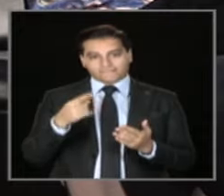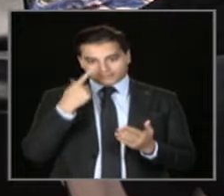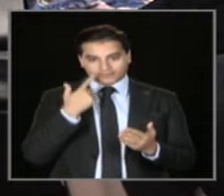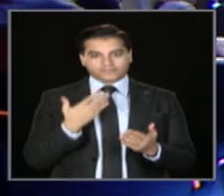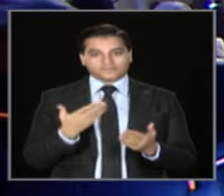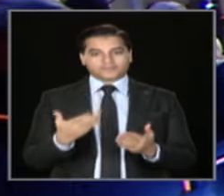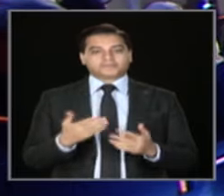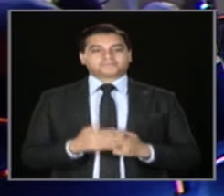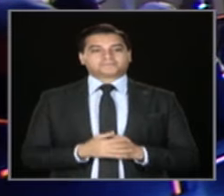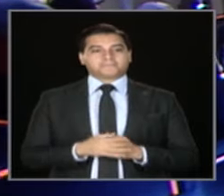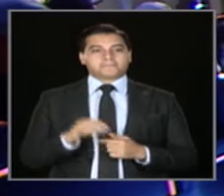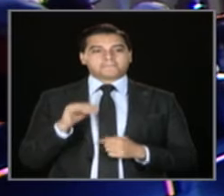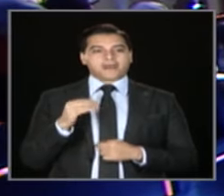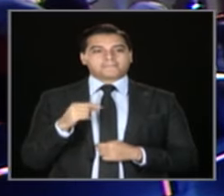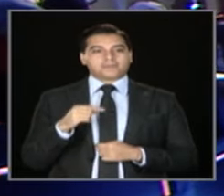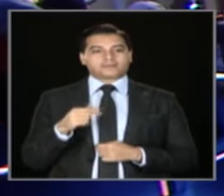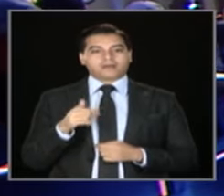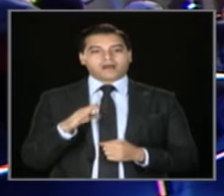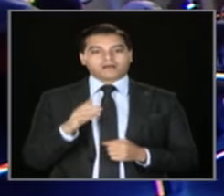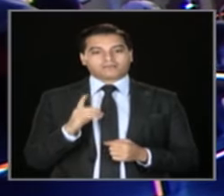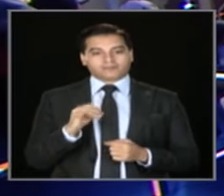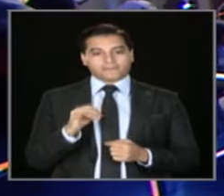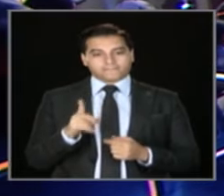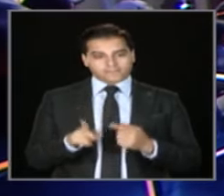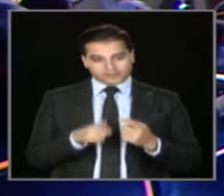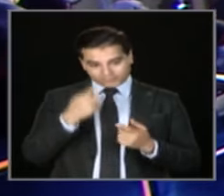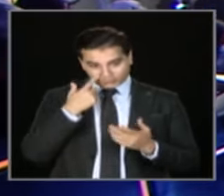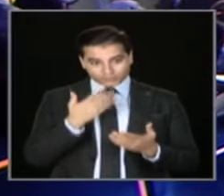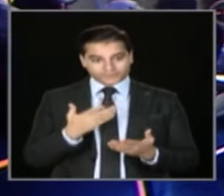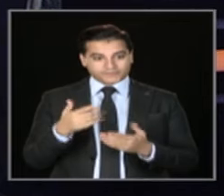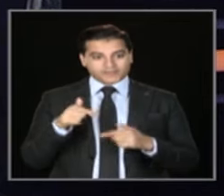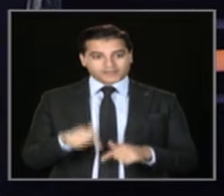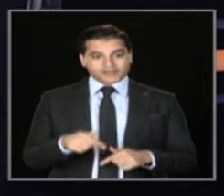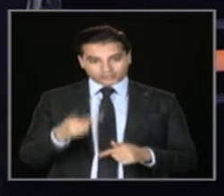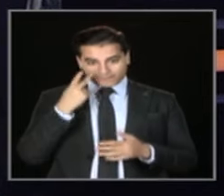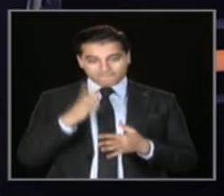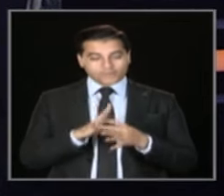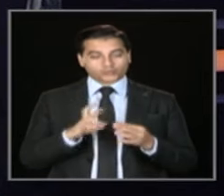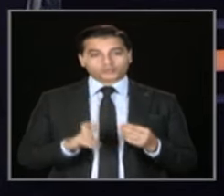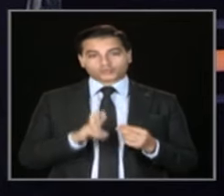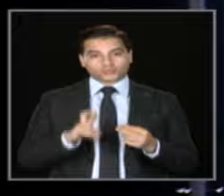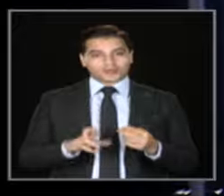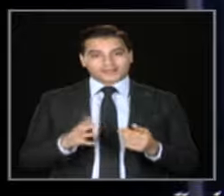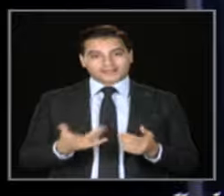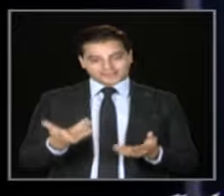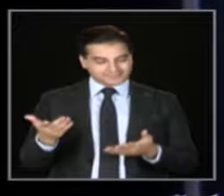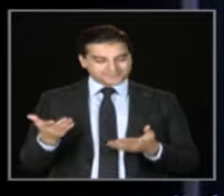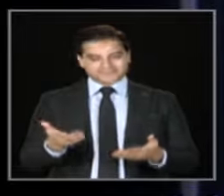محمد محمد اكرم هنا انت هتلف الحج ايوه هنشوف موضوع السؤال ايه